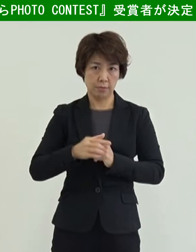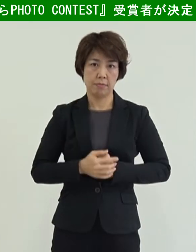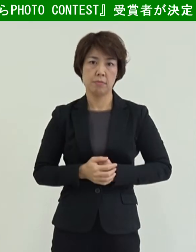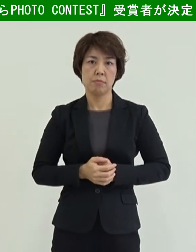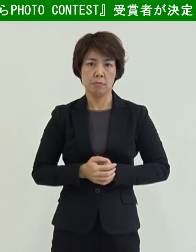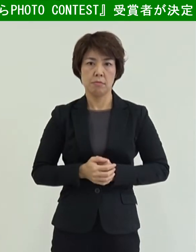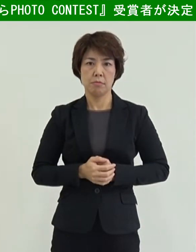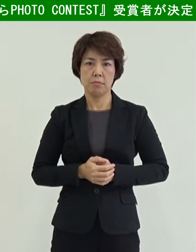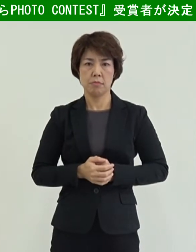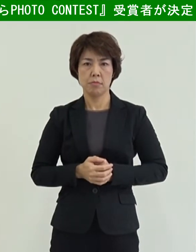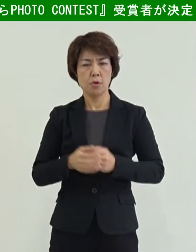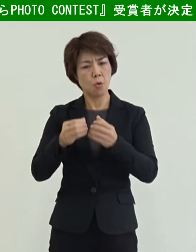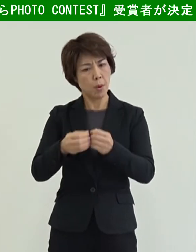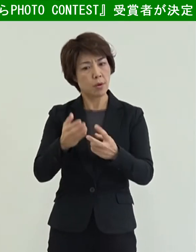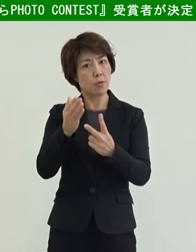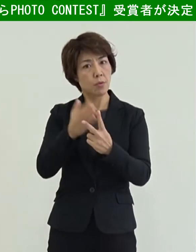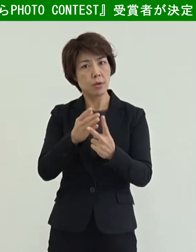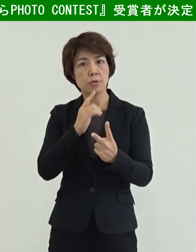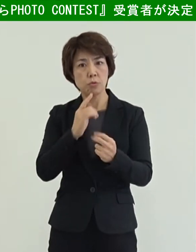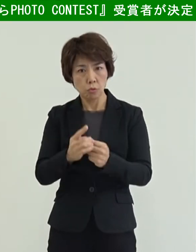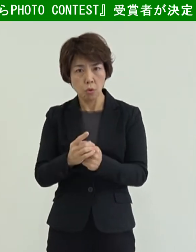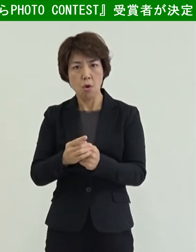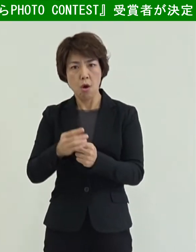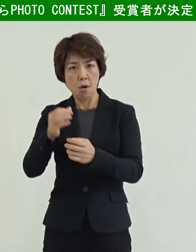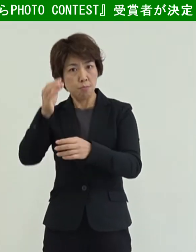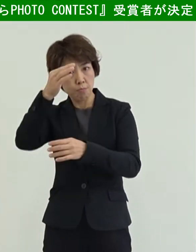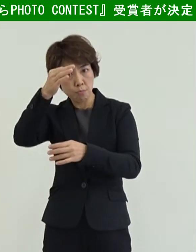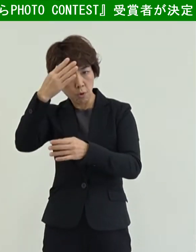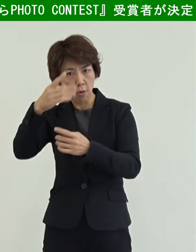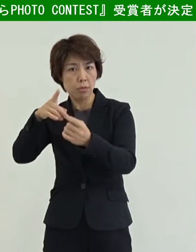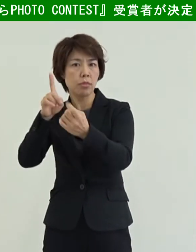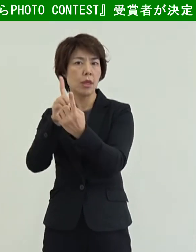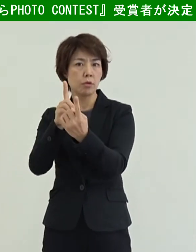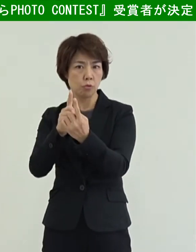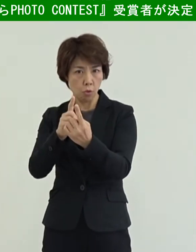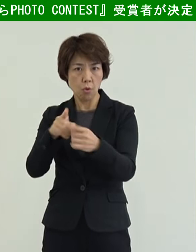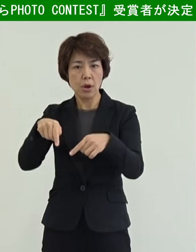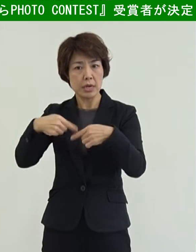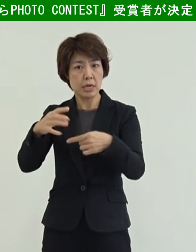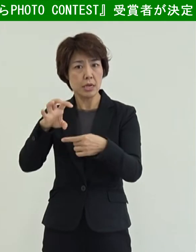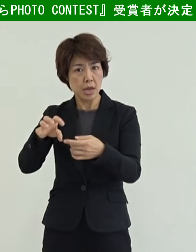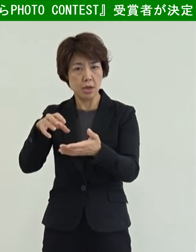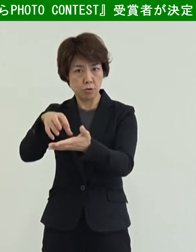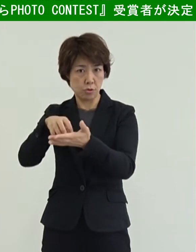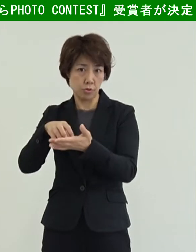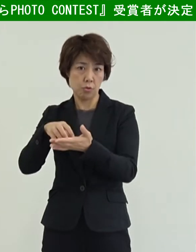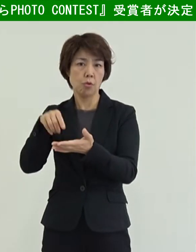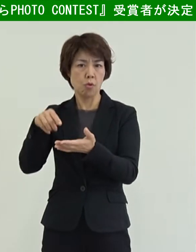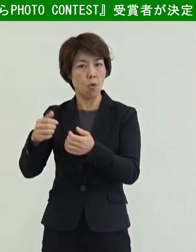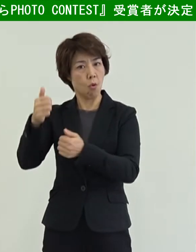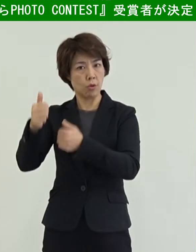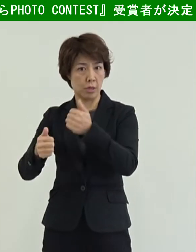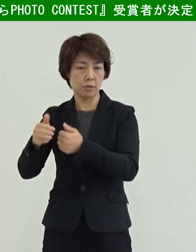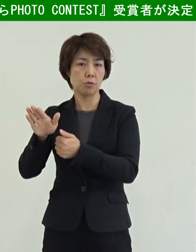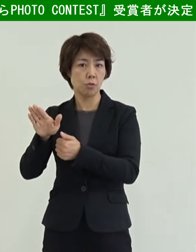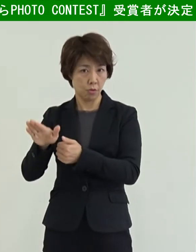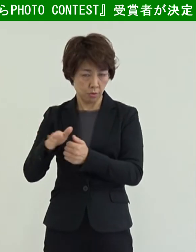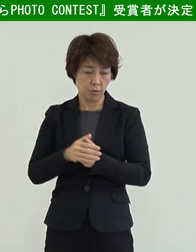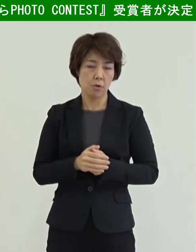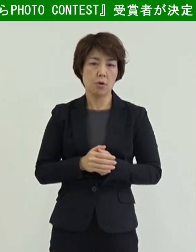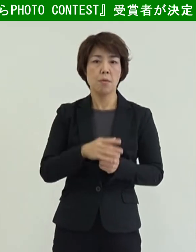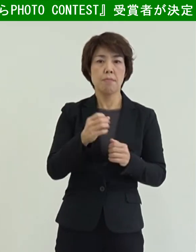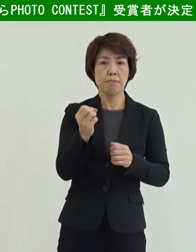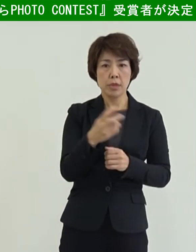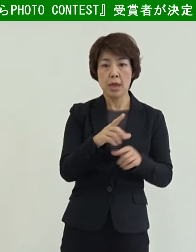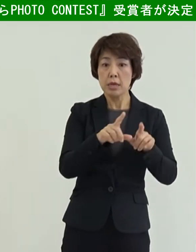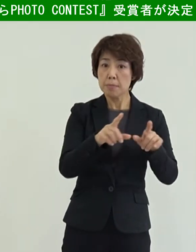あの細かくはですねあのプロの方を想定をした井桁諭吉記念写真賞のコンテストとそれから一般の方が